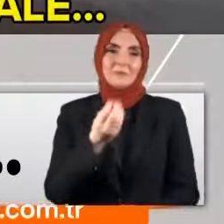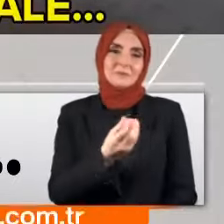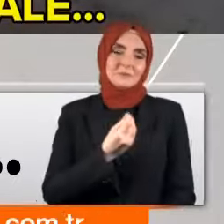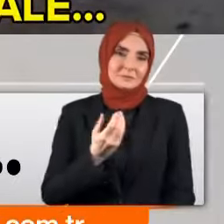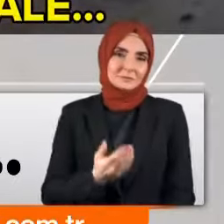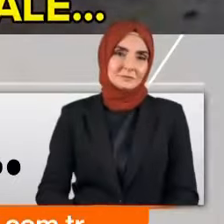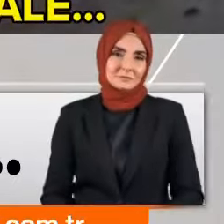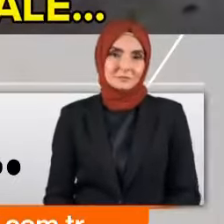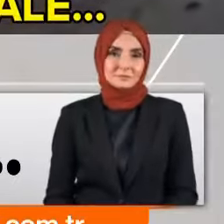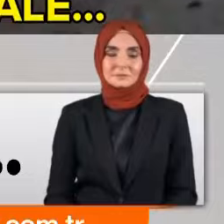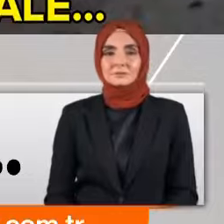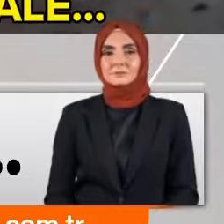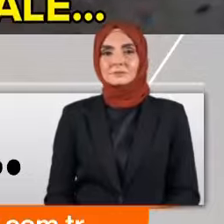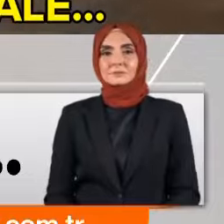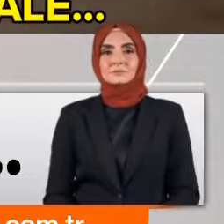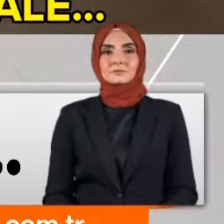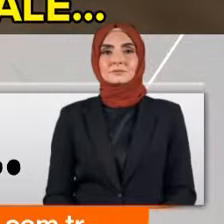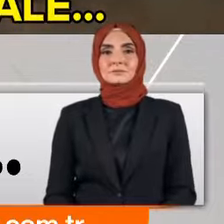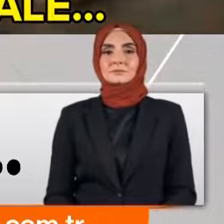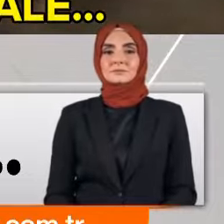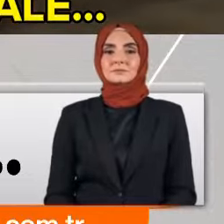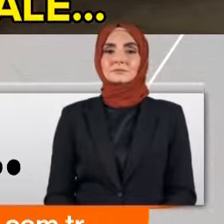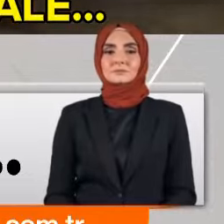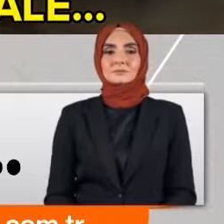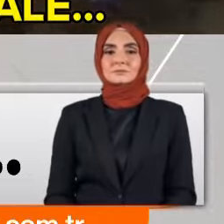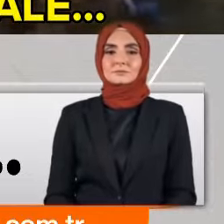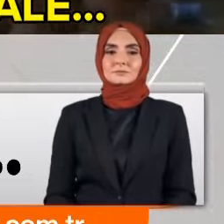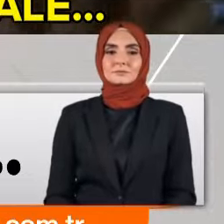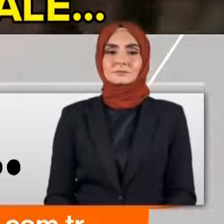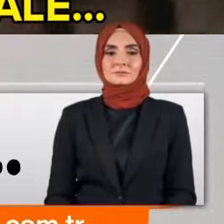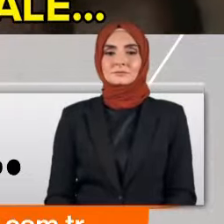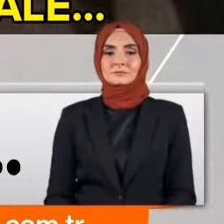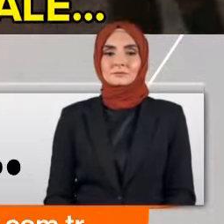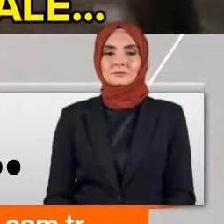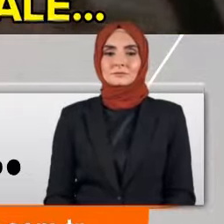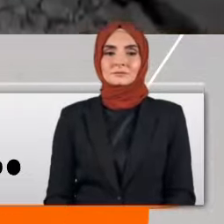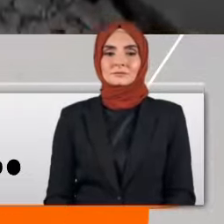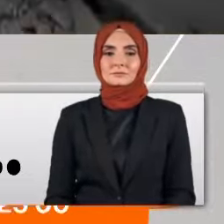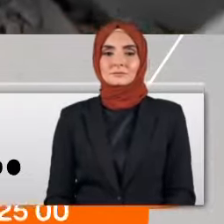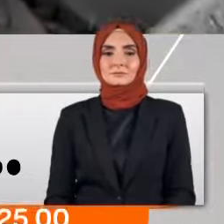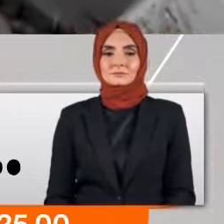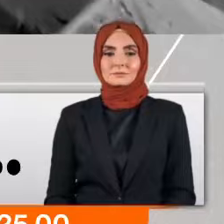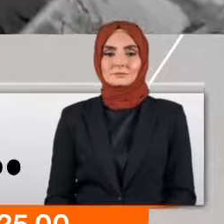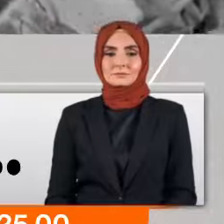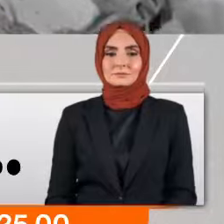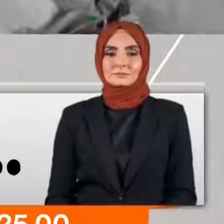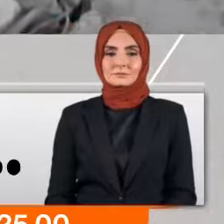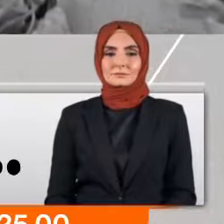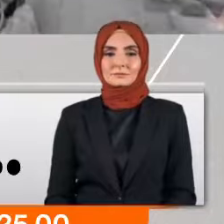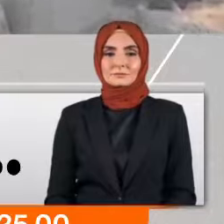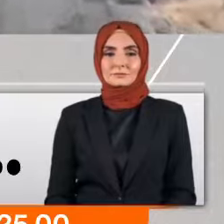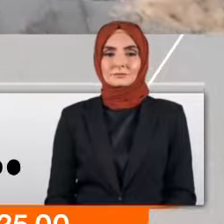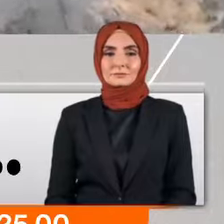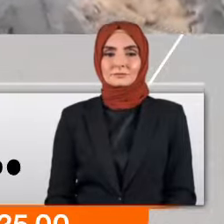Bize burası güvenli bölge dediler ama her gün insanlar öldürülüyor. Saldırılar artık günlük hale geldi. Nerede bu güvenli